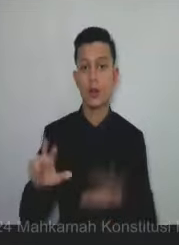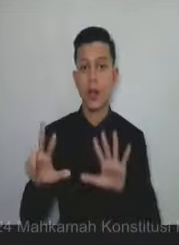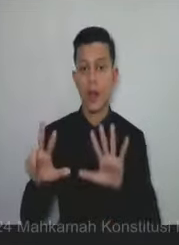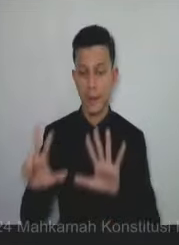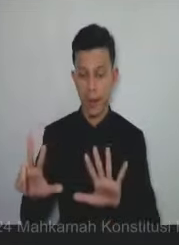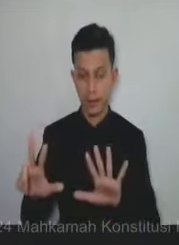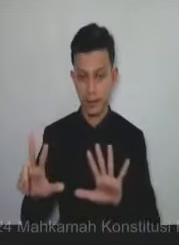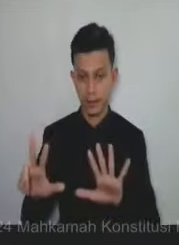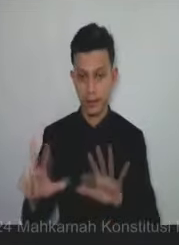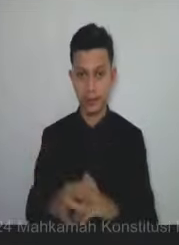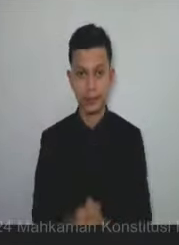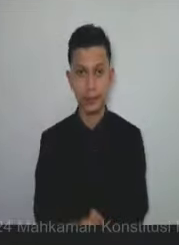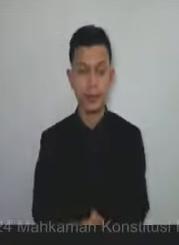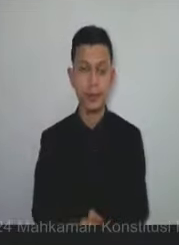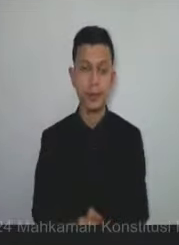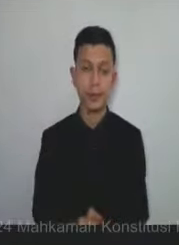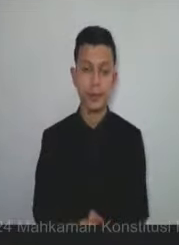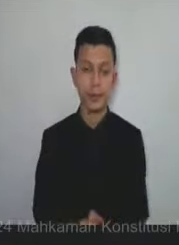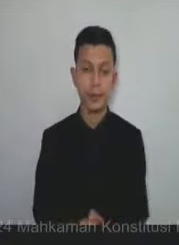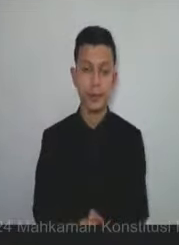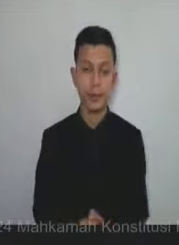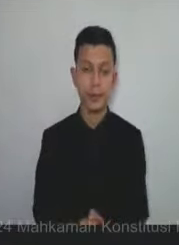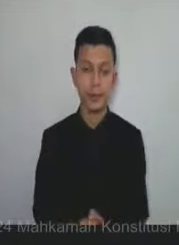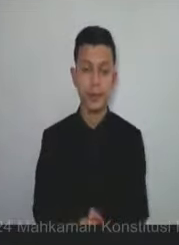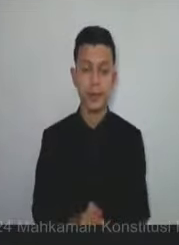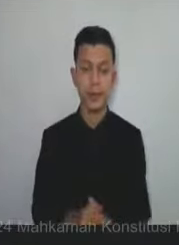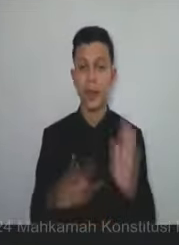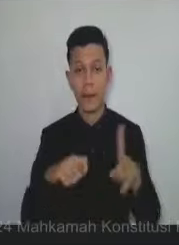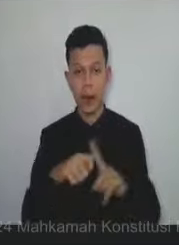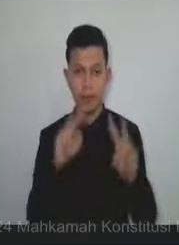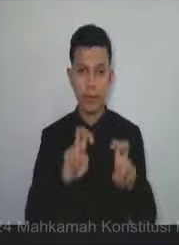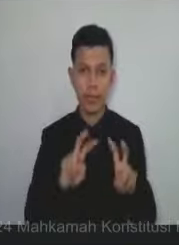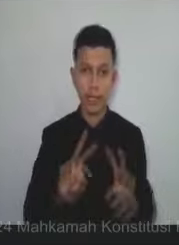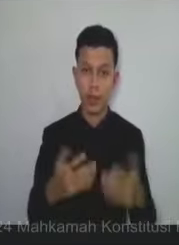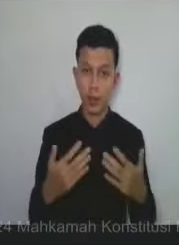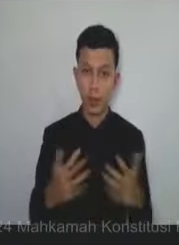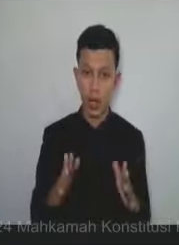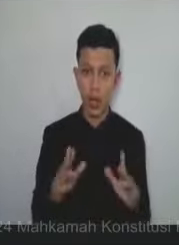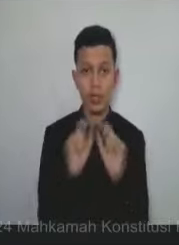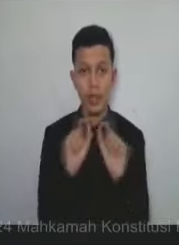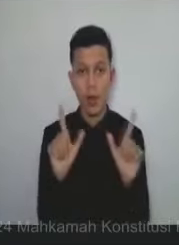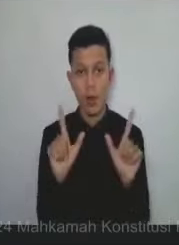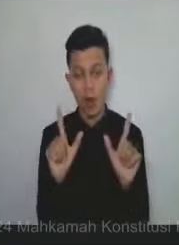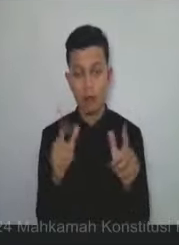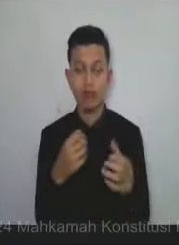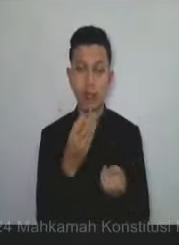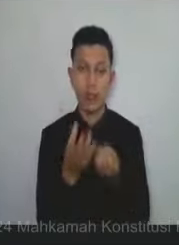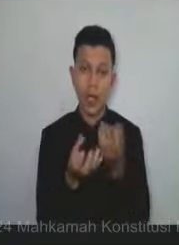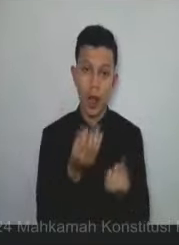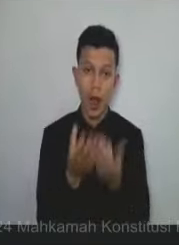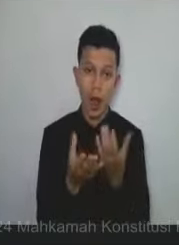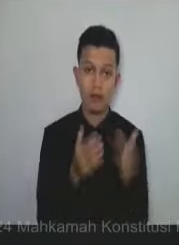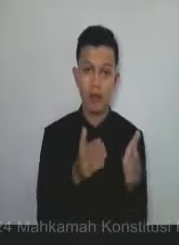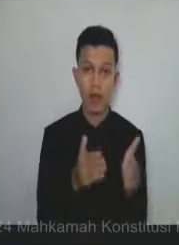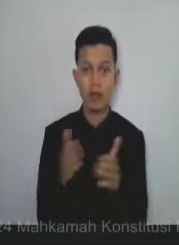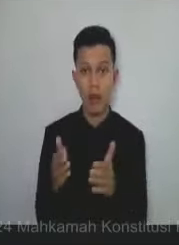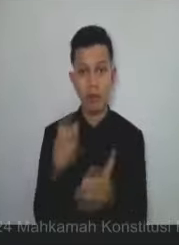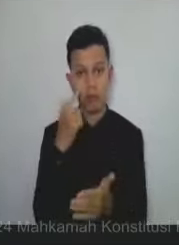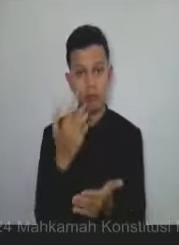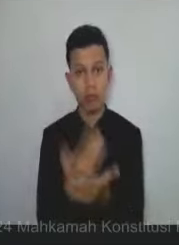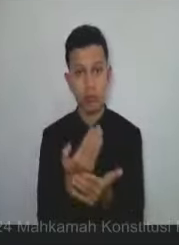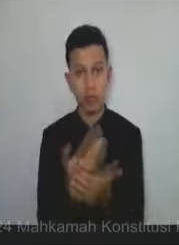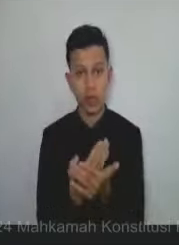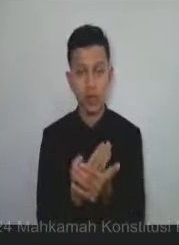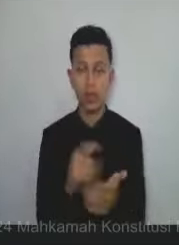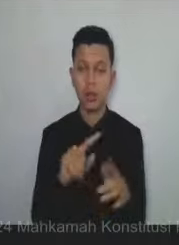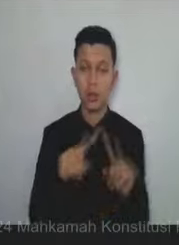seksama dalil pemohon, jawaban termohon, keterangan pihak terkait, bukti-bukti surat tulisan yang diajukan oleh